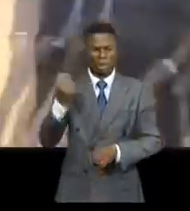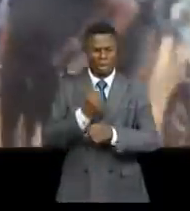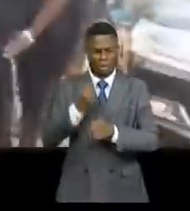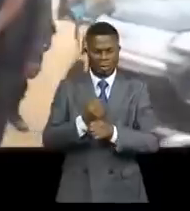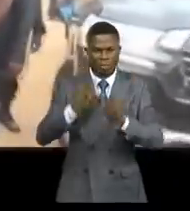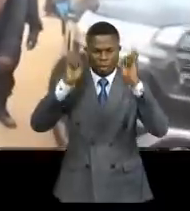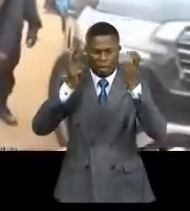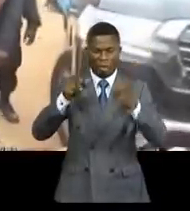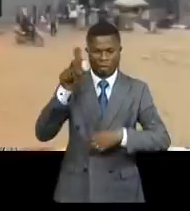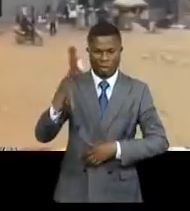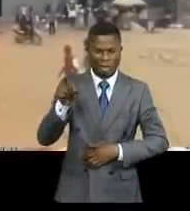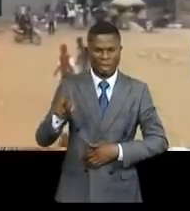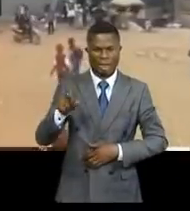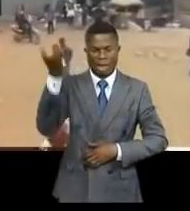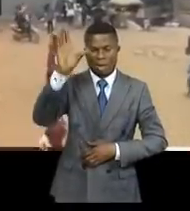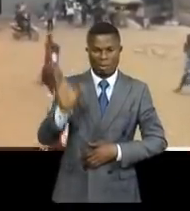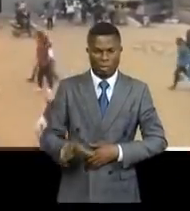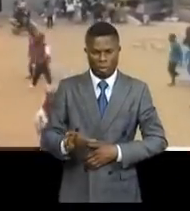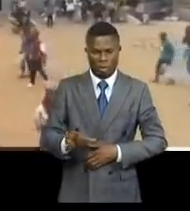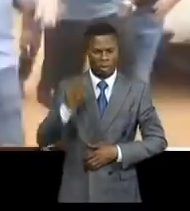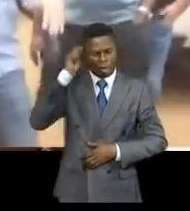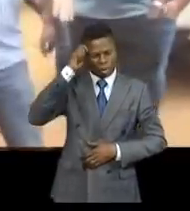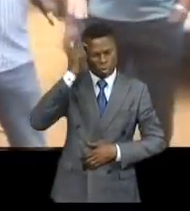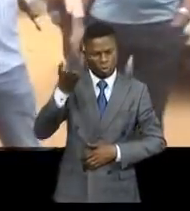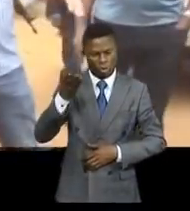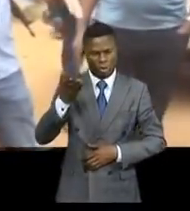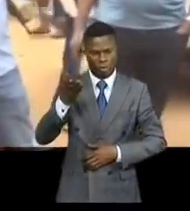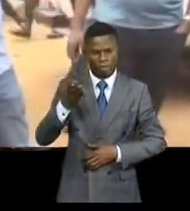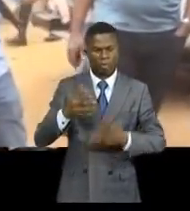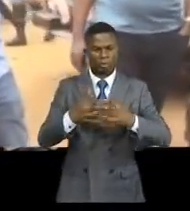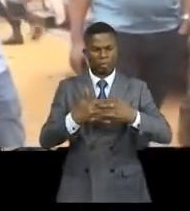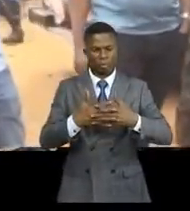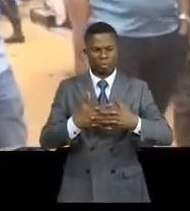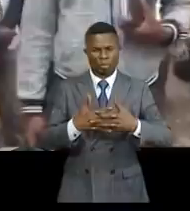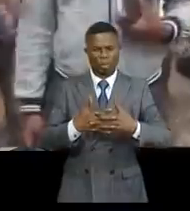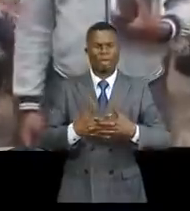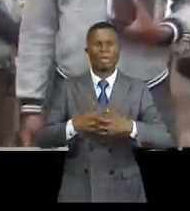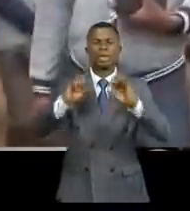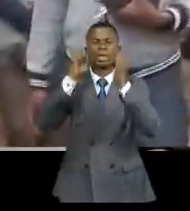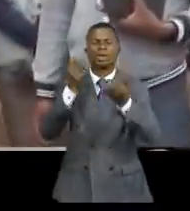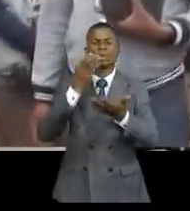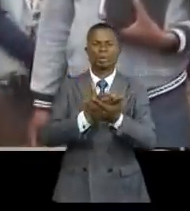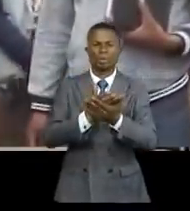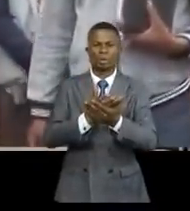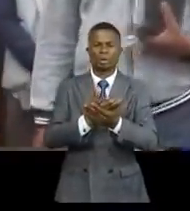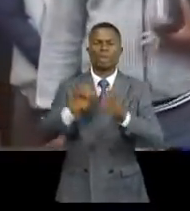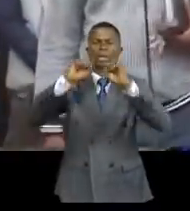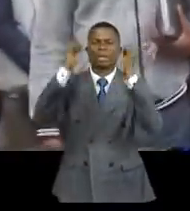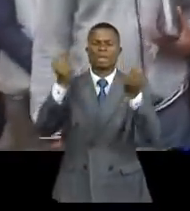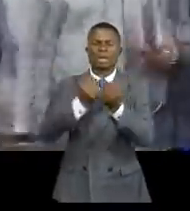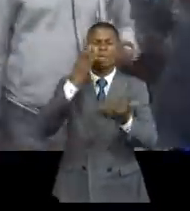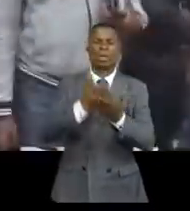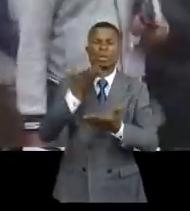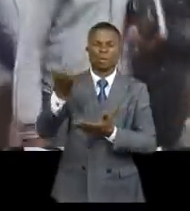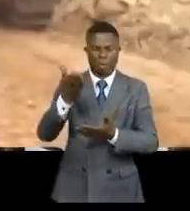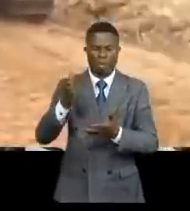cité de Mbanzangungu fera partie des souvenirs. Grâce à un partenariat public-privé, la firme juive Towa Investment est en